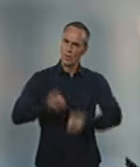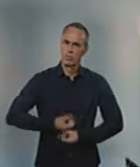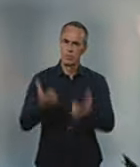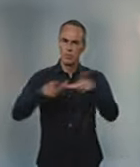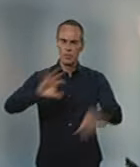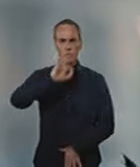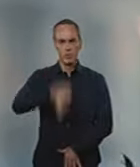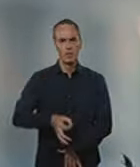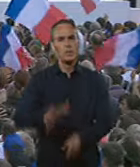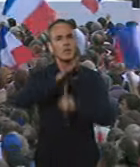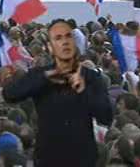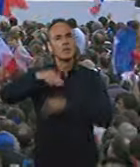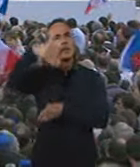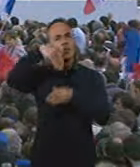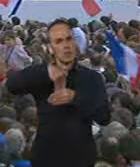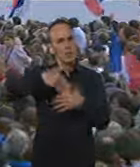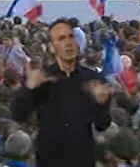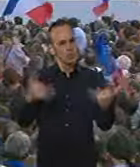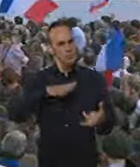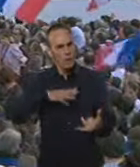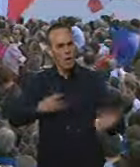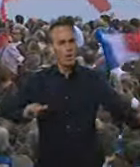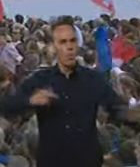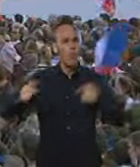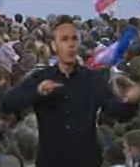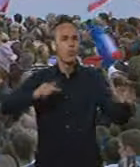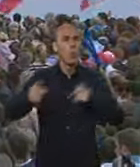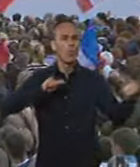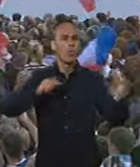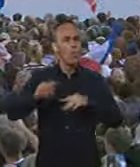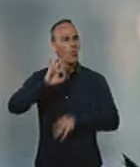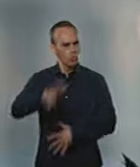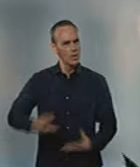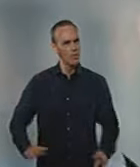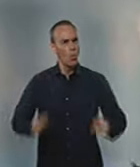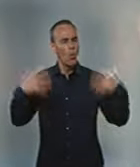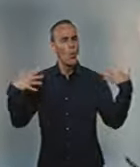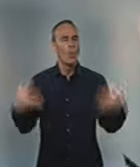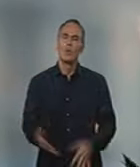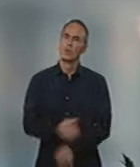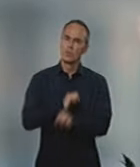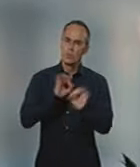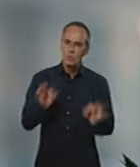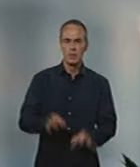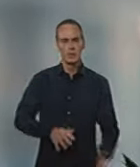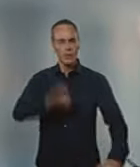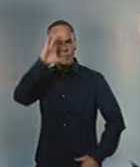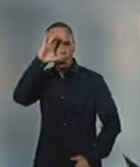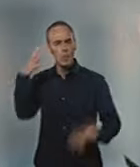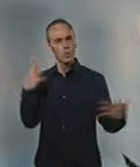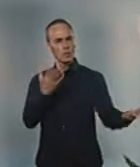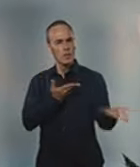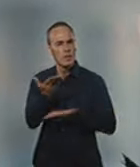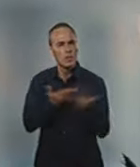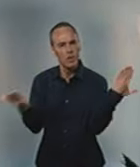une société comme la nôtre où les tensions sont si vives o la difficulté à s'écouter et à se parler est si